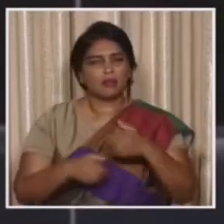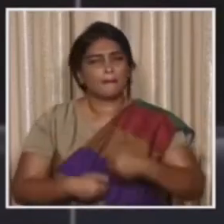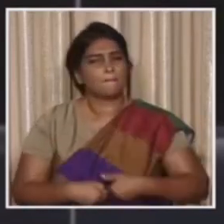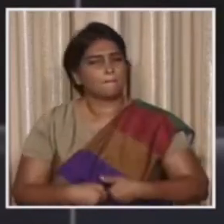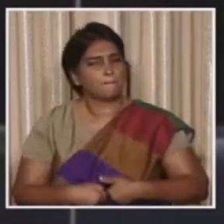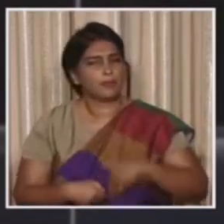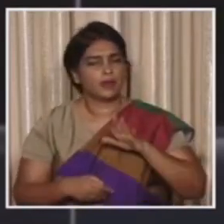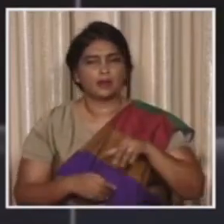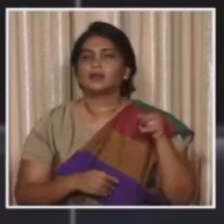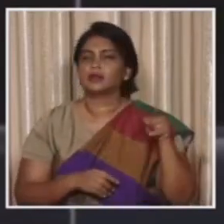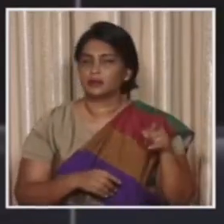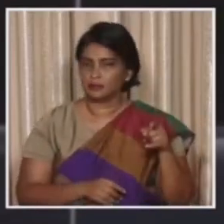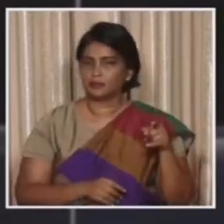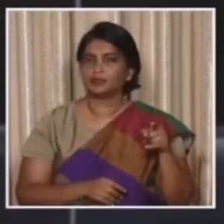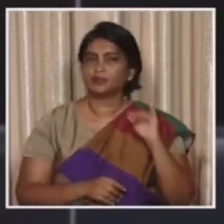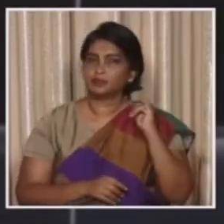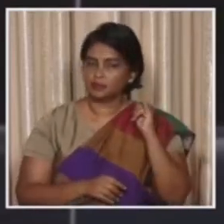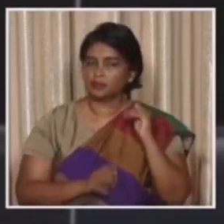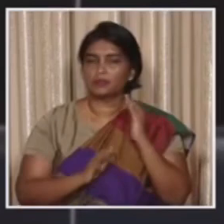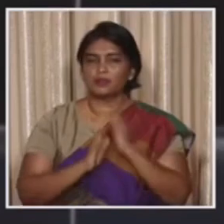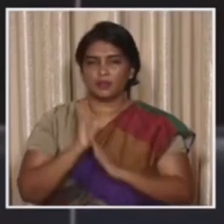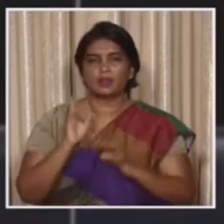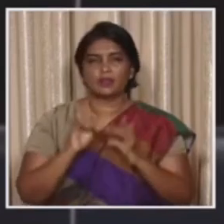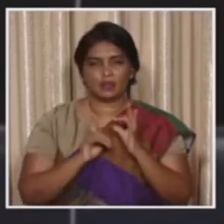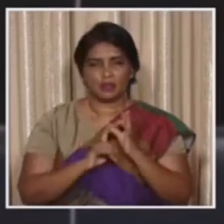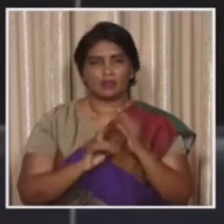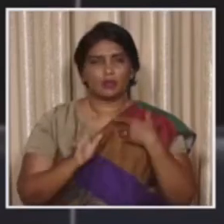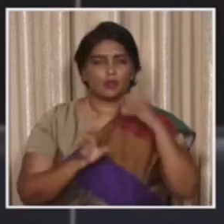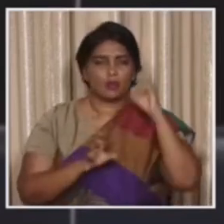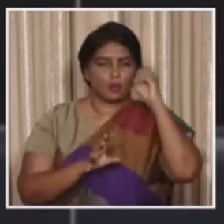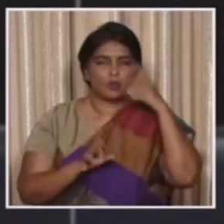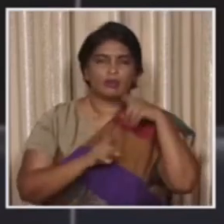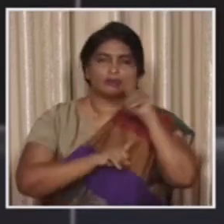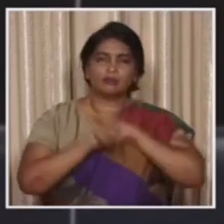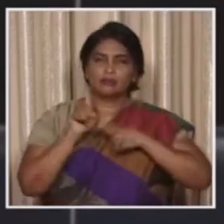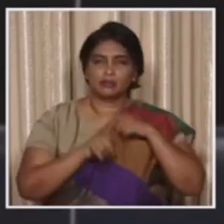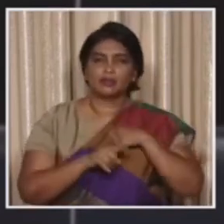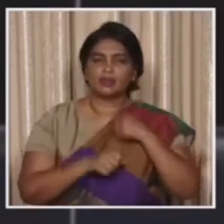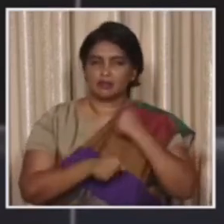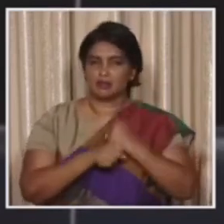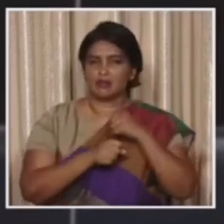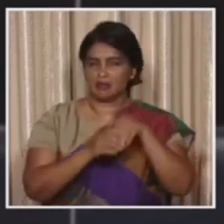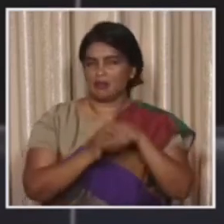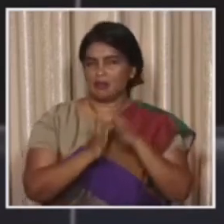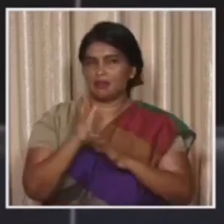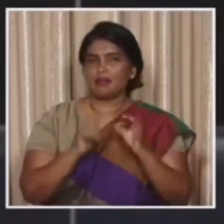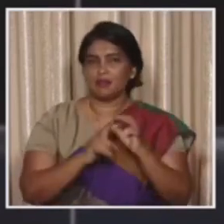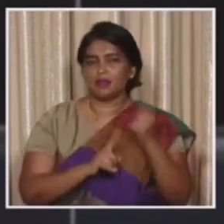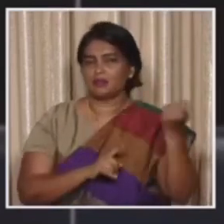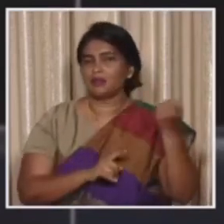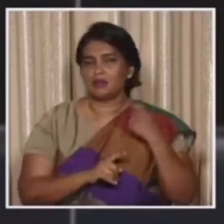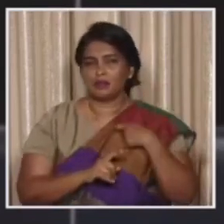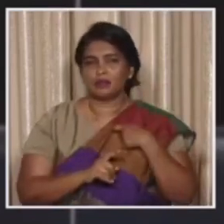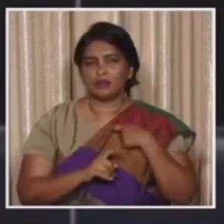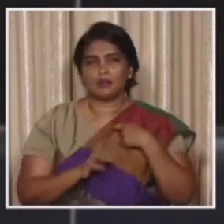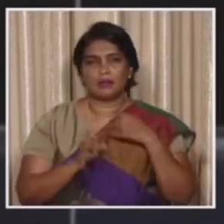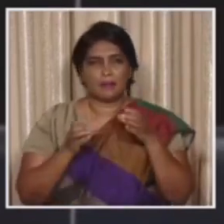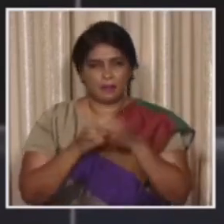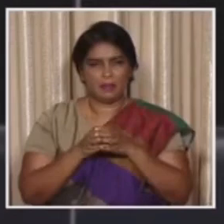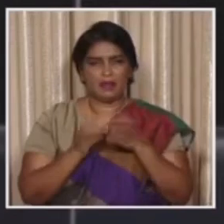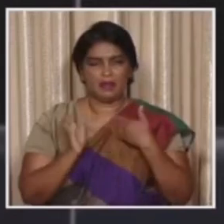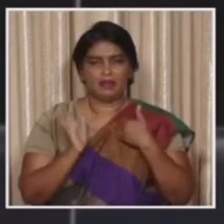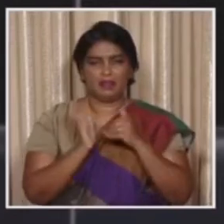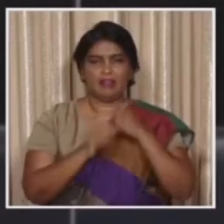බඩගින්නේ ඉන්නවා. සමහර ඇමතිවරයෙක් පමත් එක්ක පුජ්‍යලිය කතා කරගෙන මම ආණ්ඩුවේ මගෙන් ඇහුවා මේ අපේ පක්ෂයේ මේ